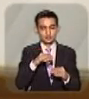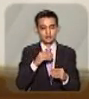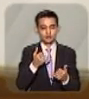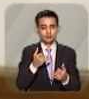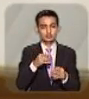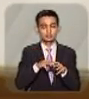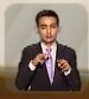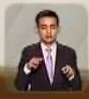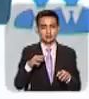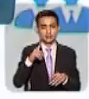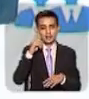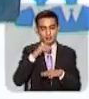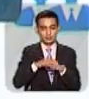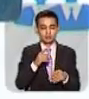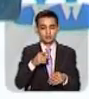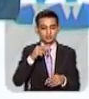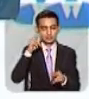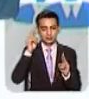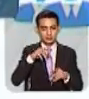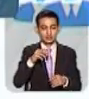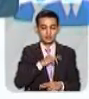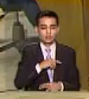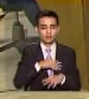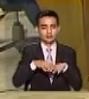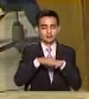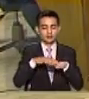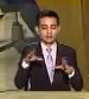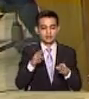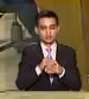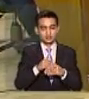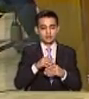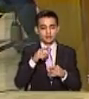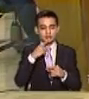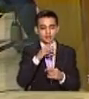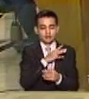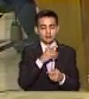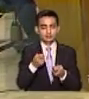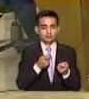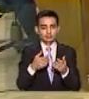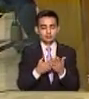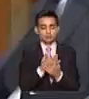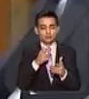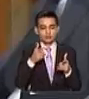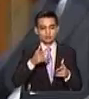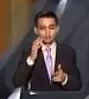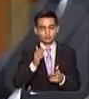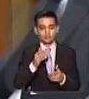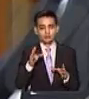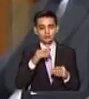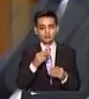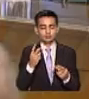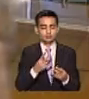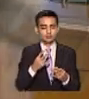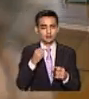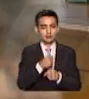министры и акимы не умеют работать с населением. Новое руководство, по мнению главы государства, должно выработать конкретные меры по